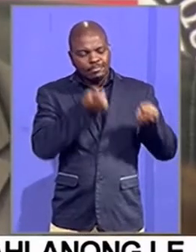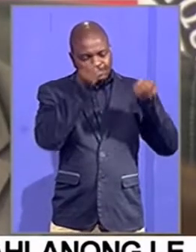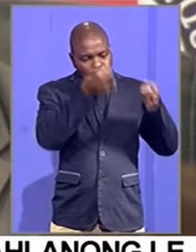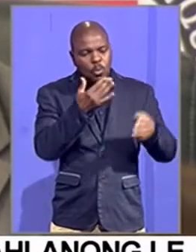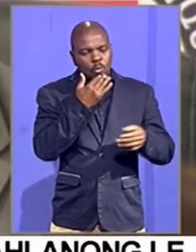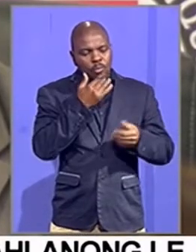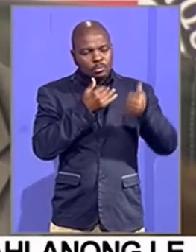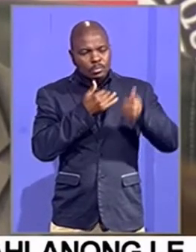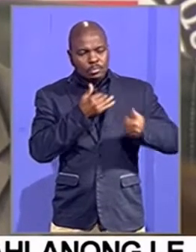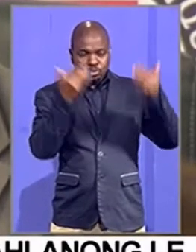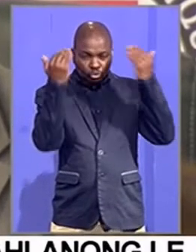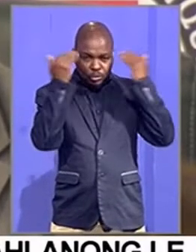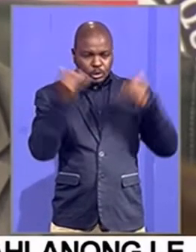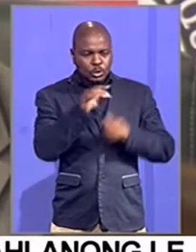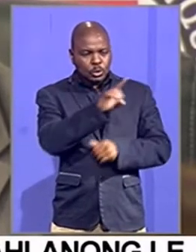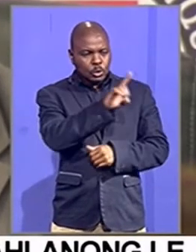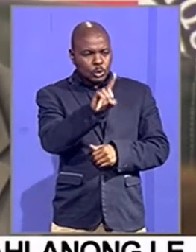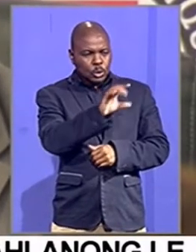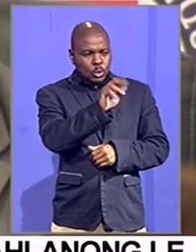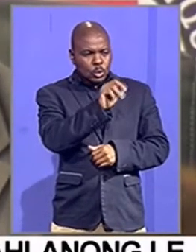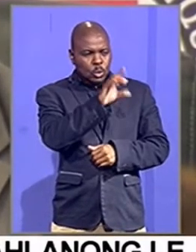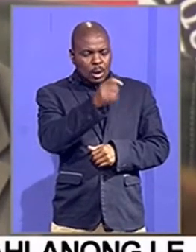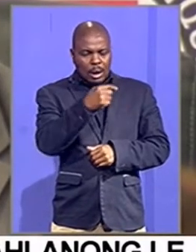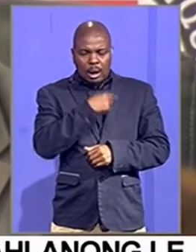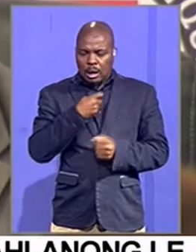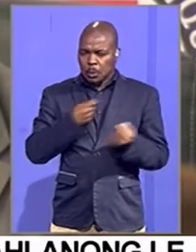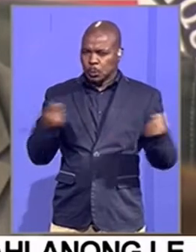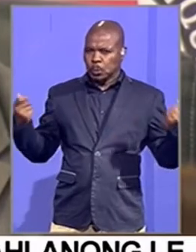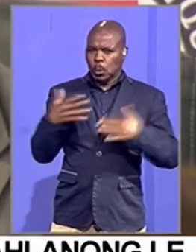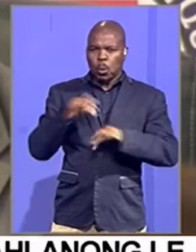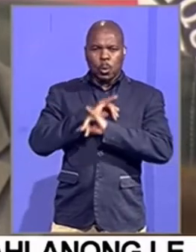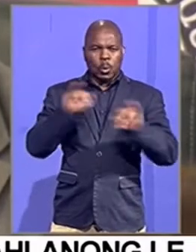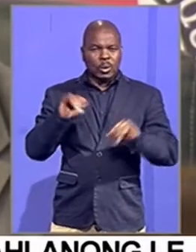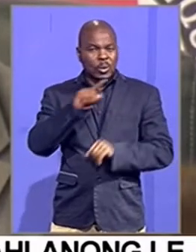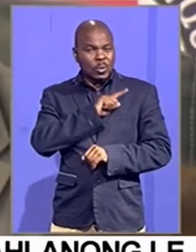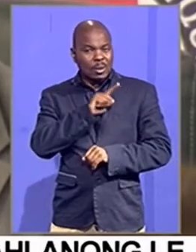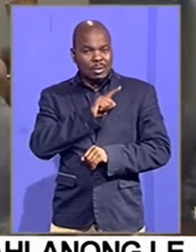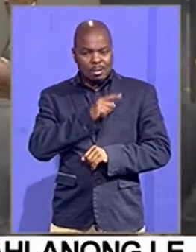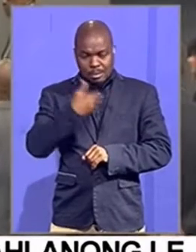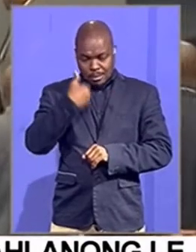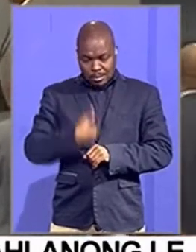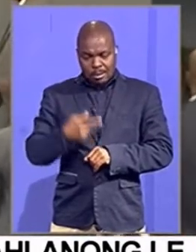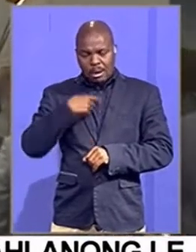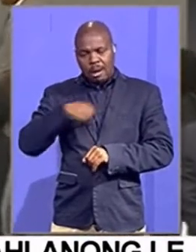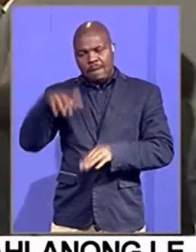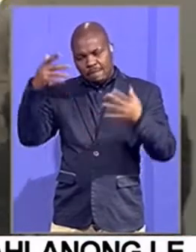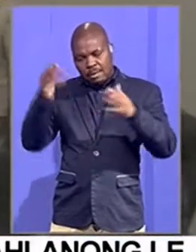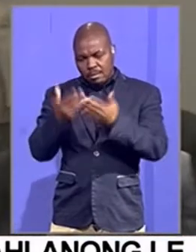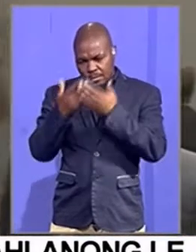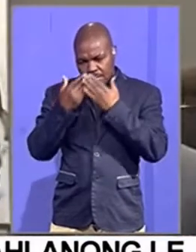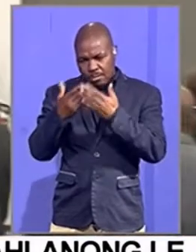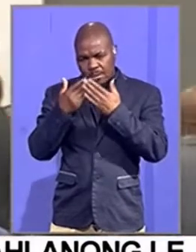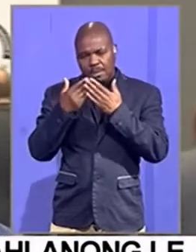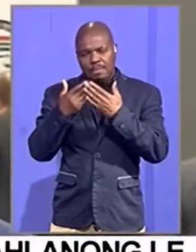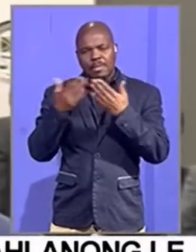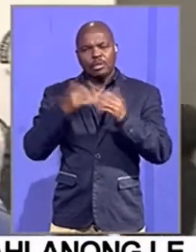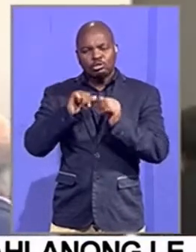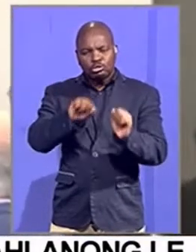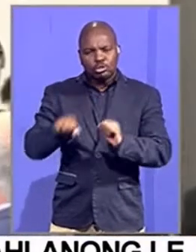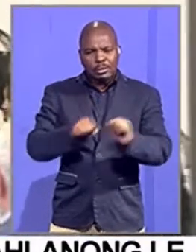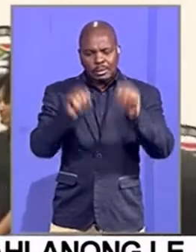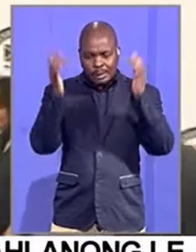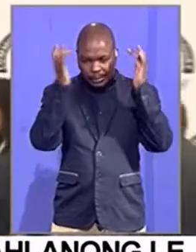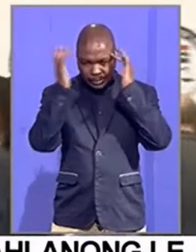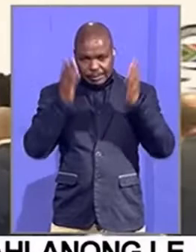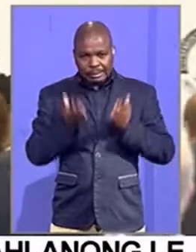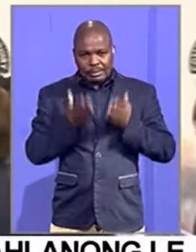moahlodimogolo Raymond Zondo ya ntšhoša kudu ka maatla gobane ge be go swana le rena re ithutetšeng tša strategic